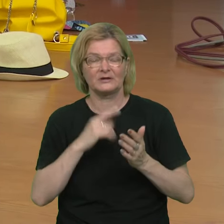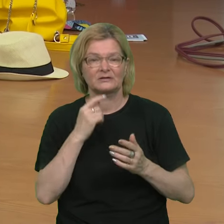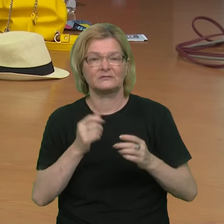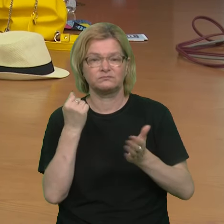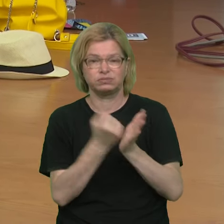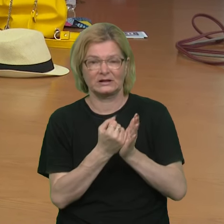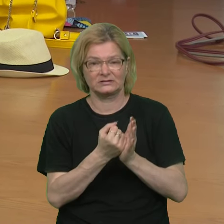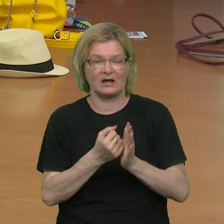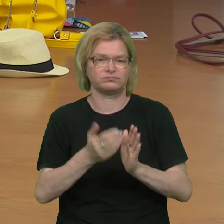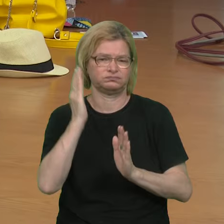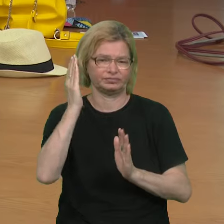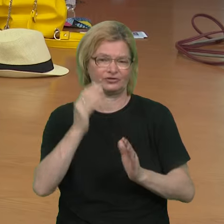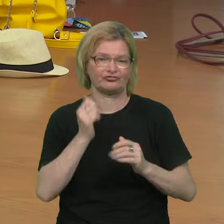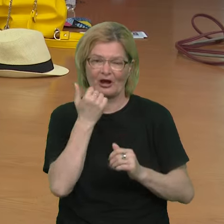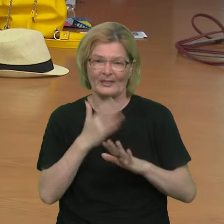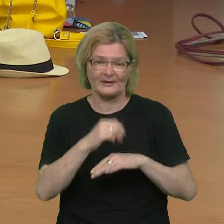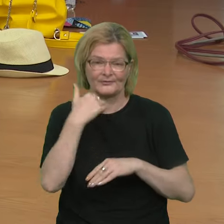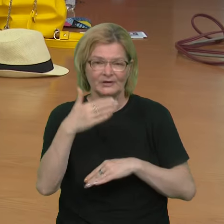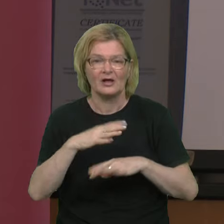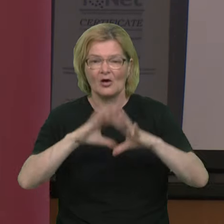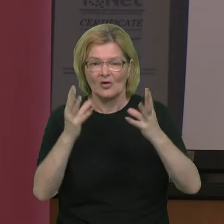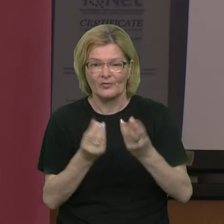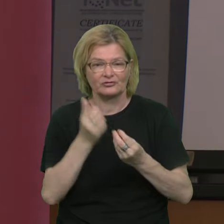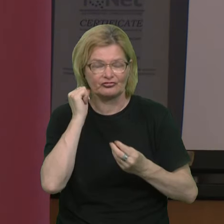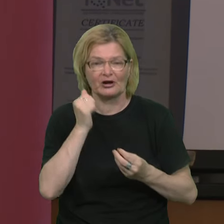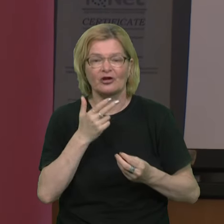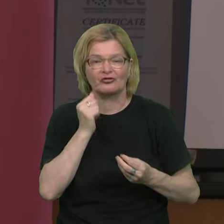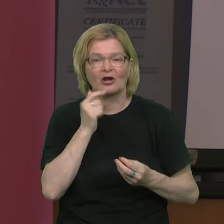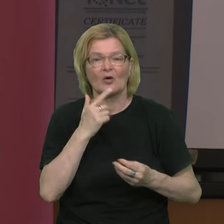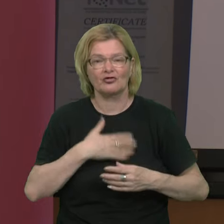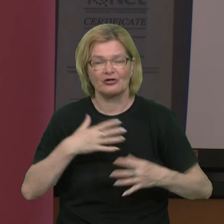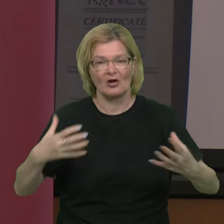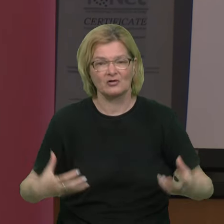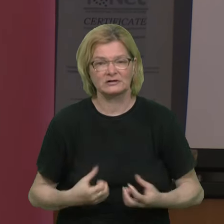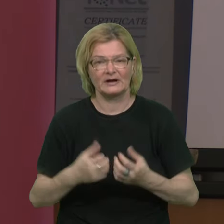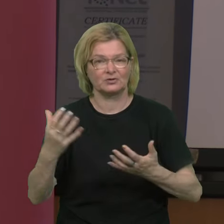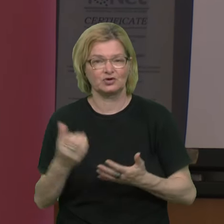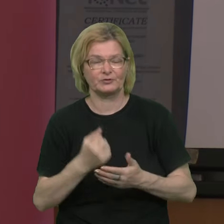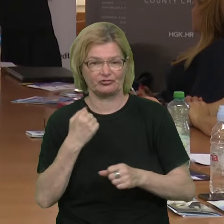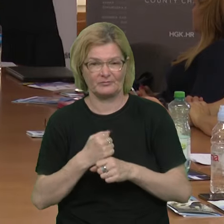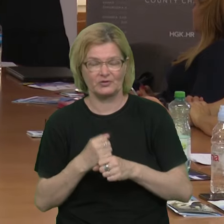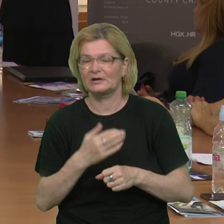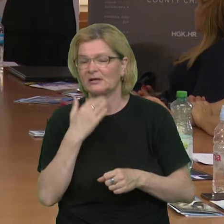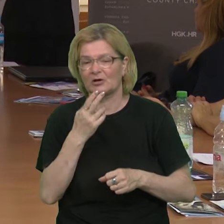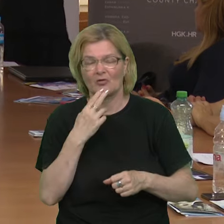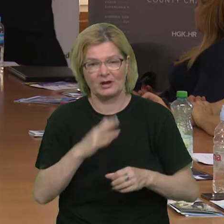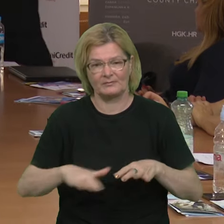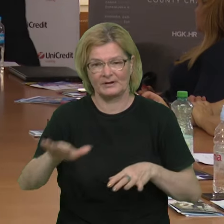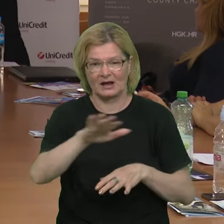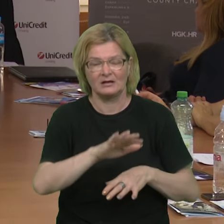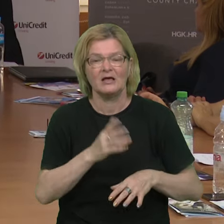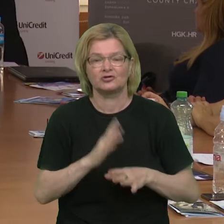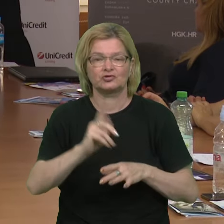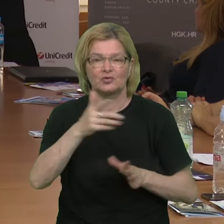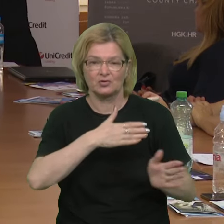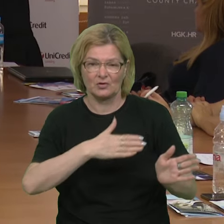Women in Adria brend je za ambiciozne žene, poduzetnice, korporativne žene, žene koje žele ostvariti uspješnu karijeru na bilo kojem